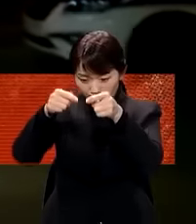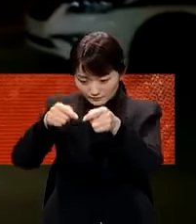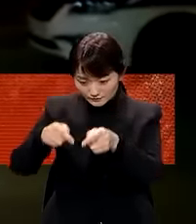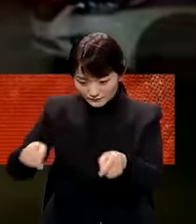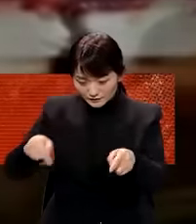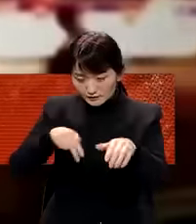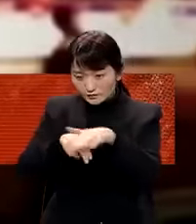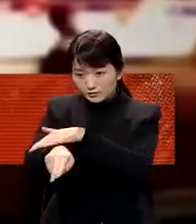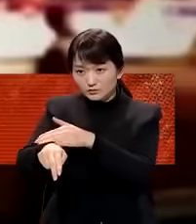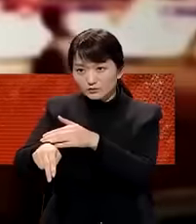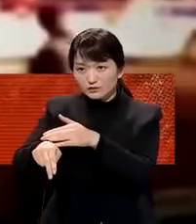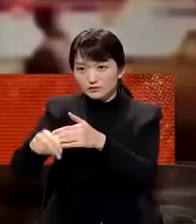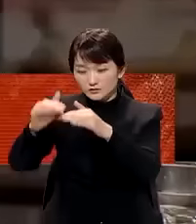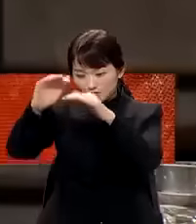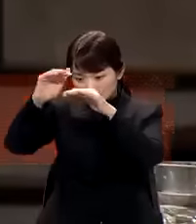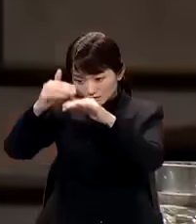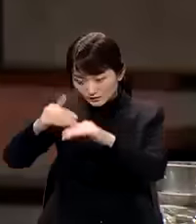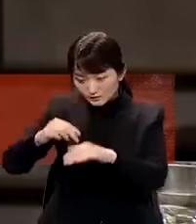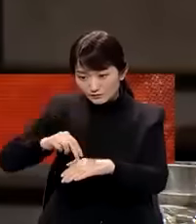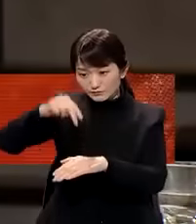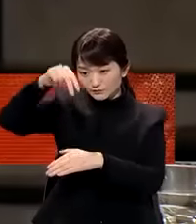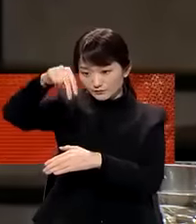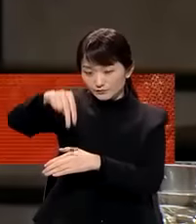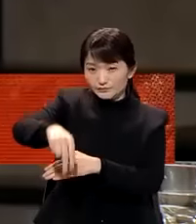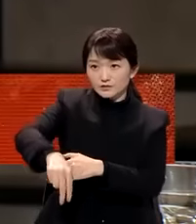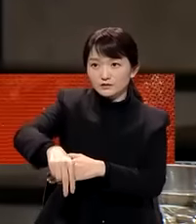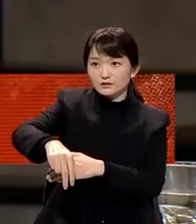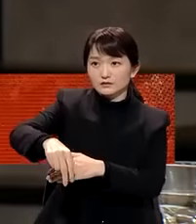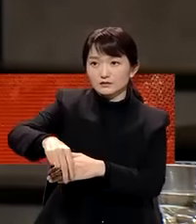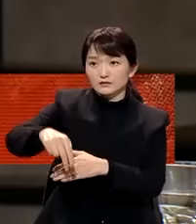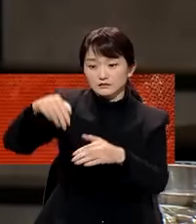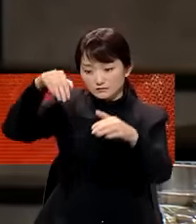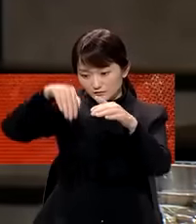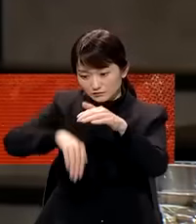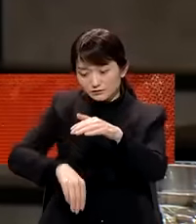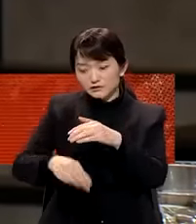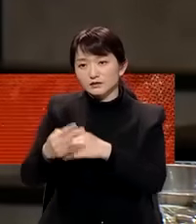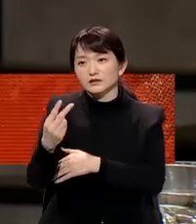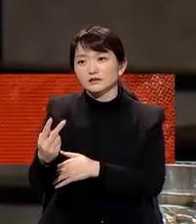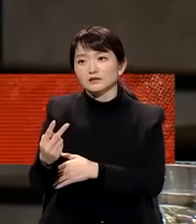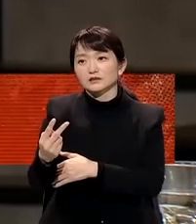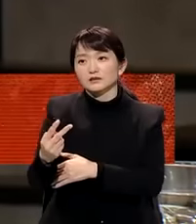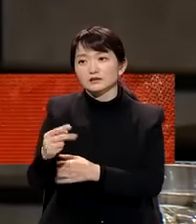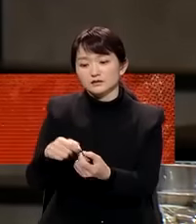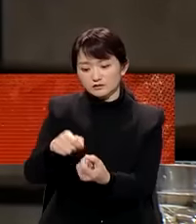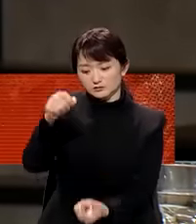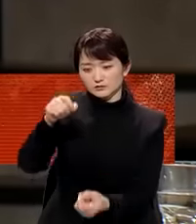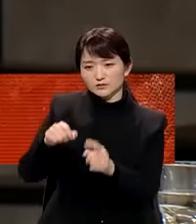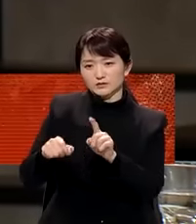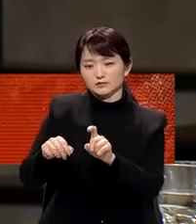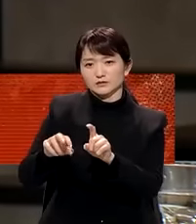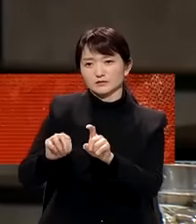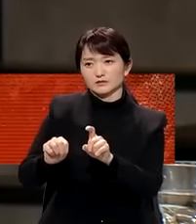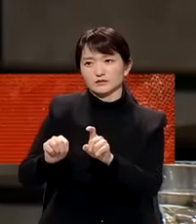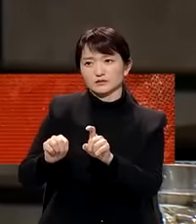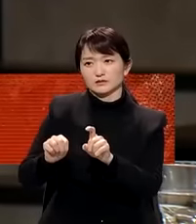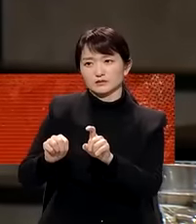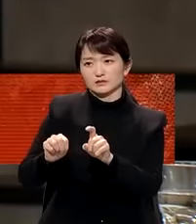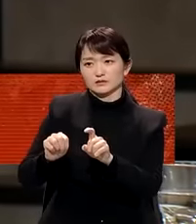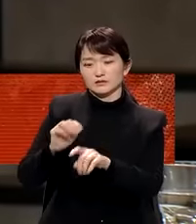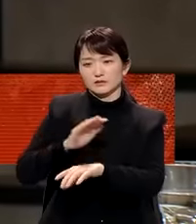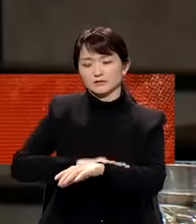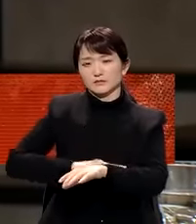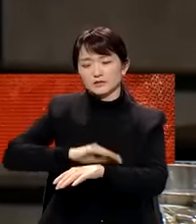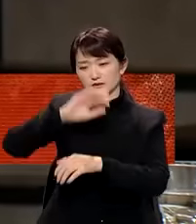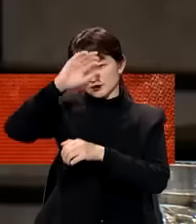에스컬레이터에서 난간을 넘어 가지고 지하 1층으로 뛰어내렸는데이 높이가 한 11m 정도 됐다라고 해요 그래서 이제 그 팔